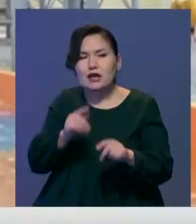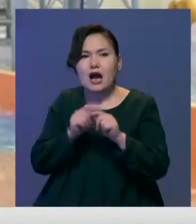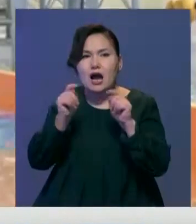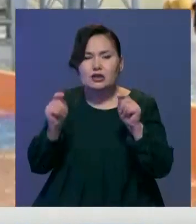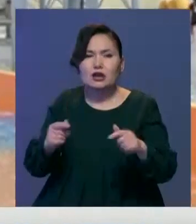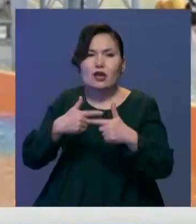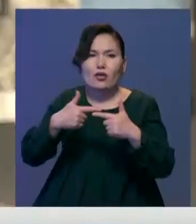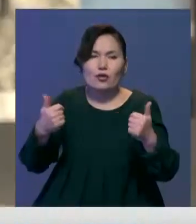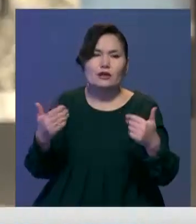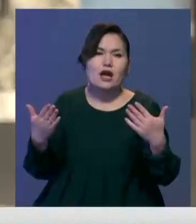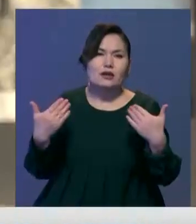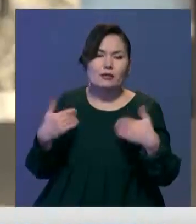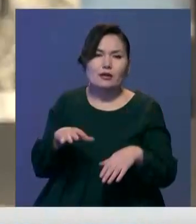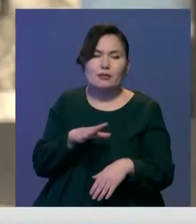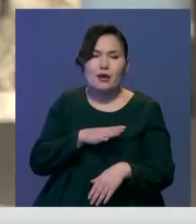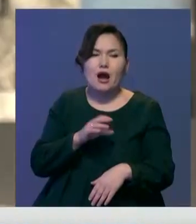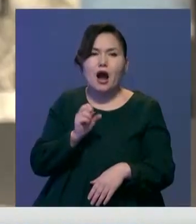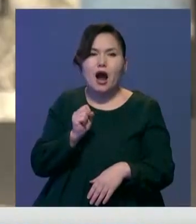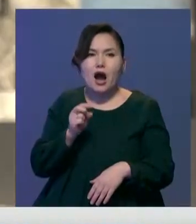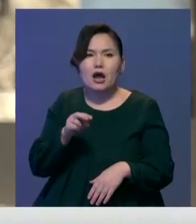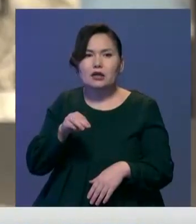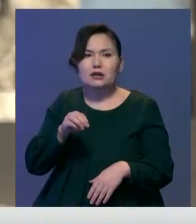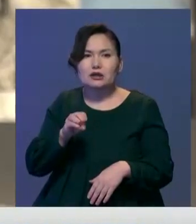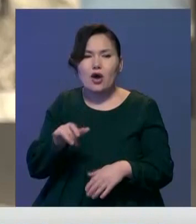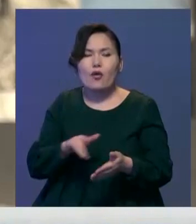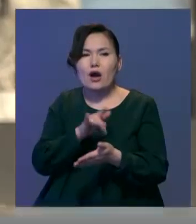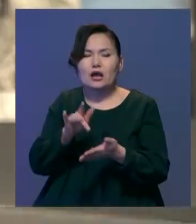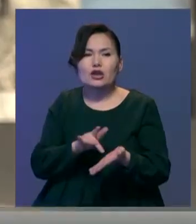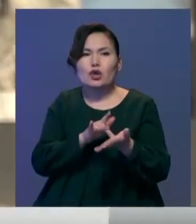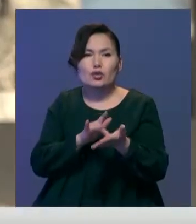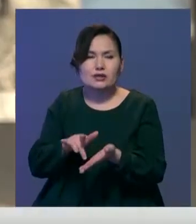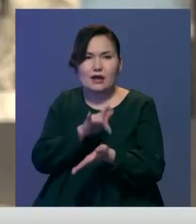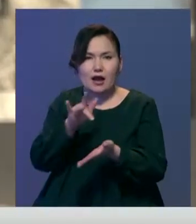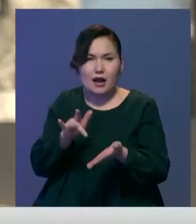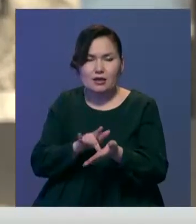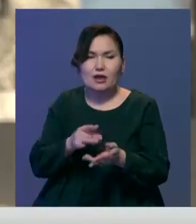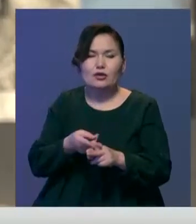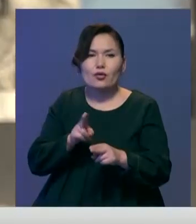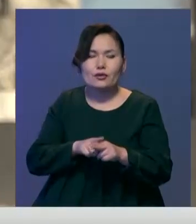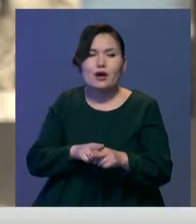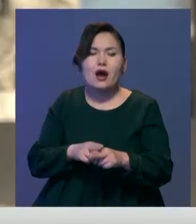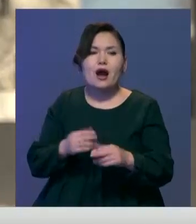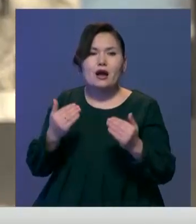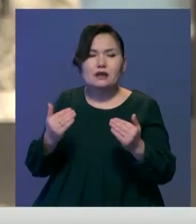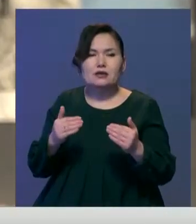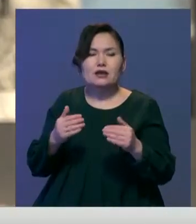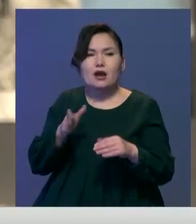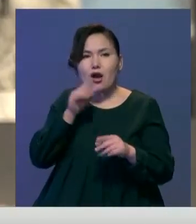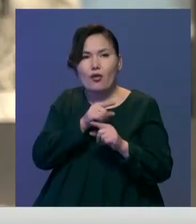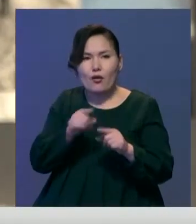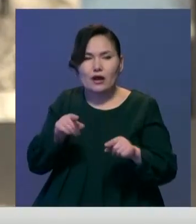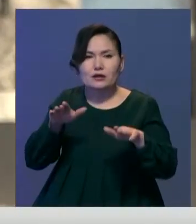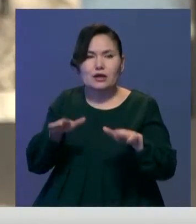үй кешенінде демалған. Ақтау жалпы туристік қала деп айтуға болады. Себебі қазіргі уақытта бұл жерде түрлі